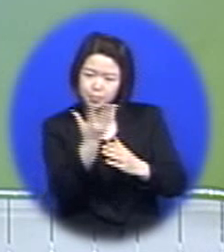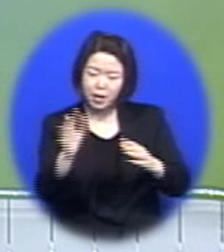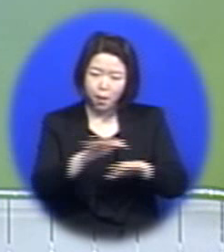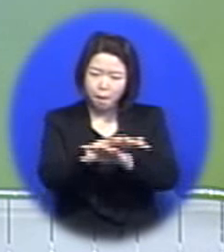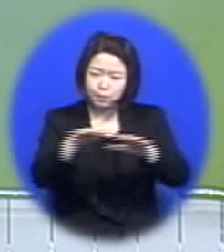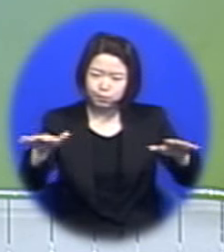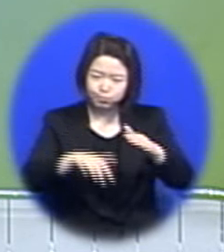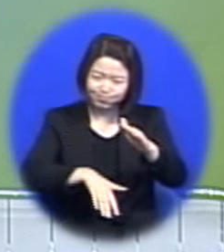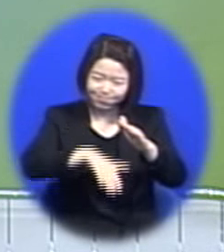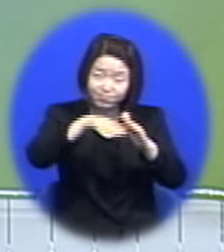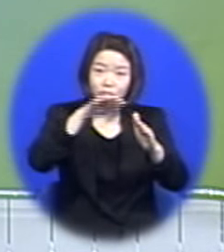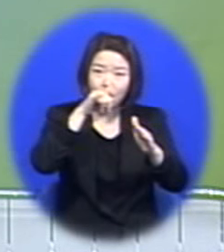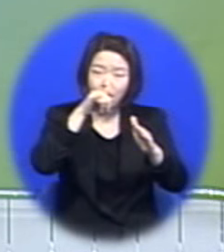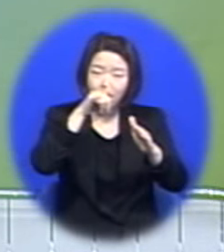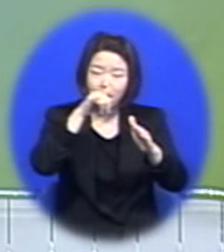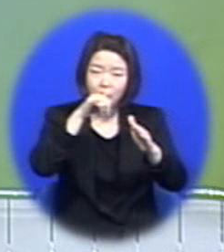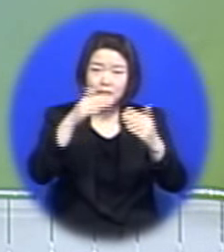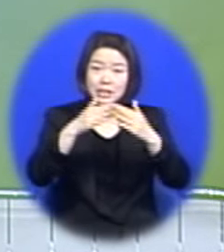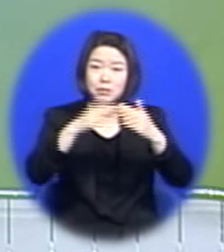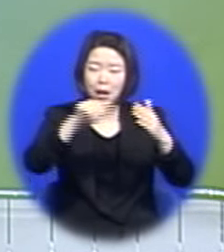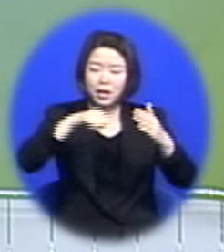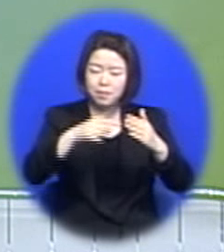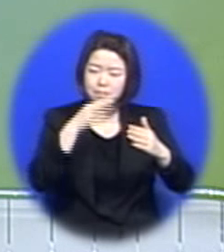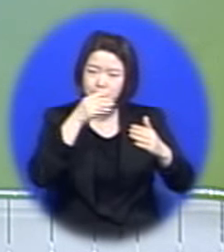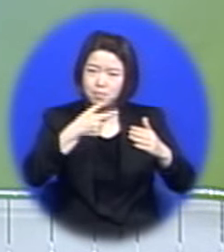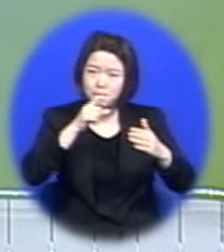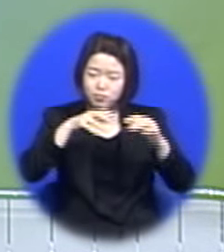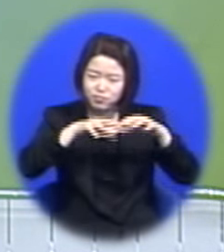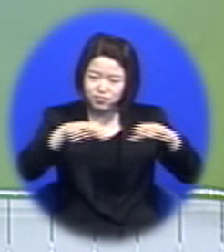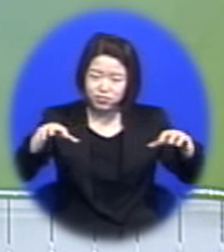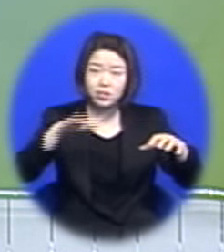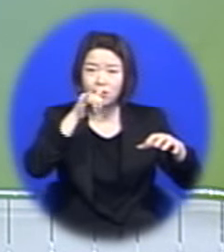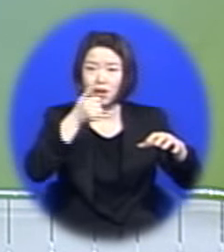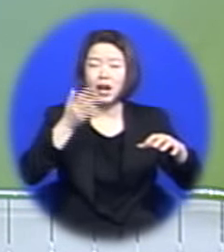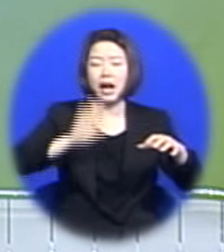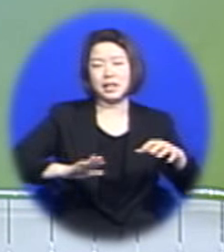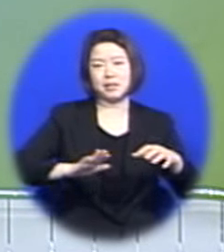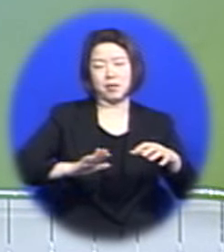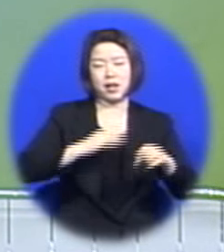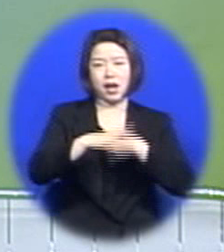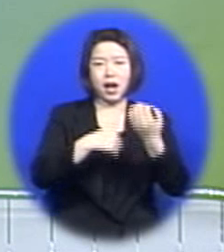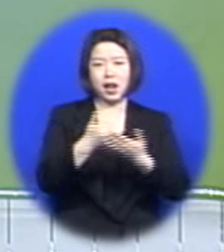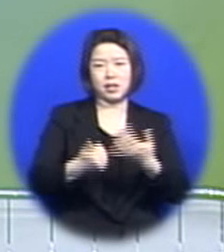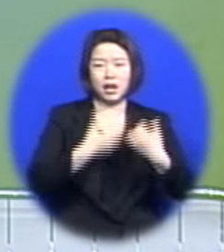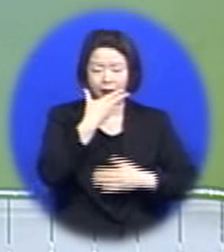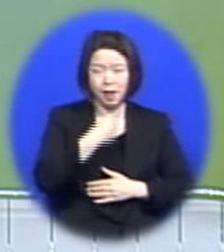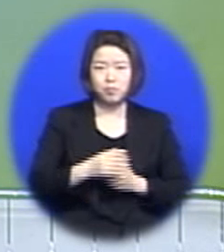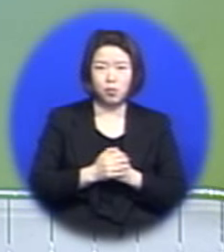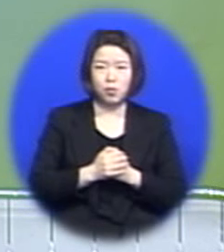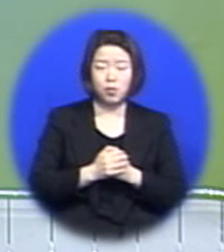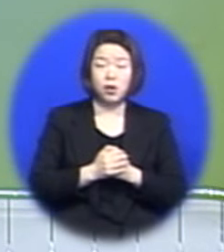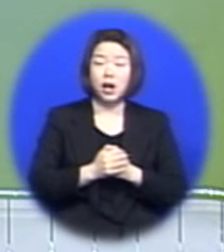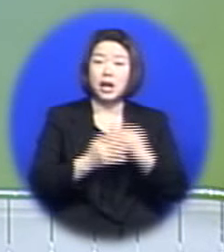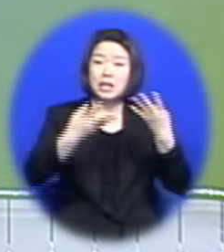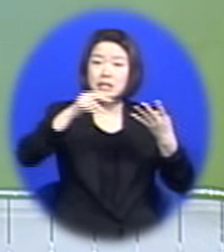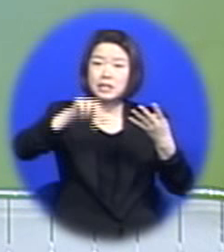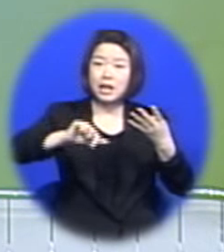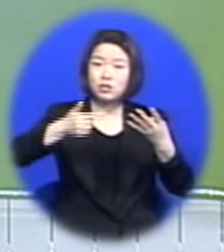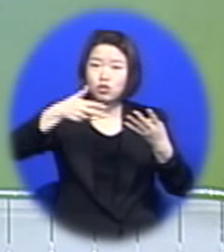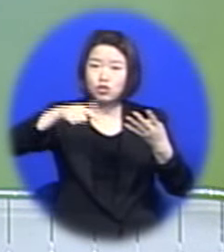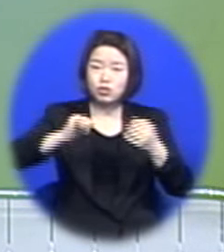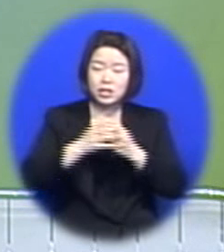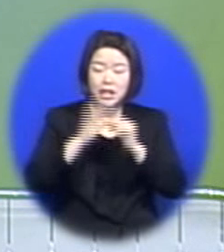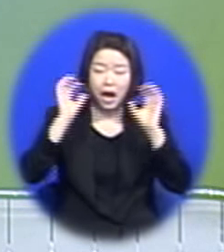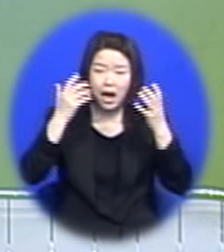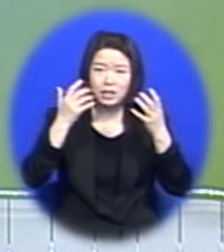합니다. 그래도 주님으로 행복합니다. 사춘기인 아이들과 크고 작은 시름들이 있지만 이젠